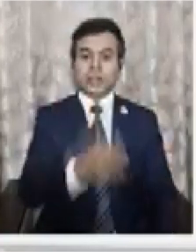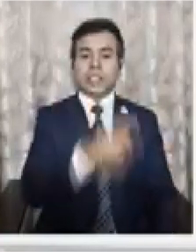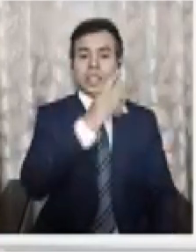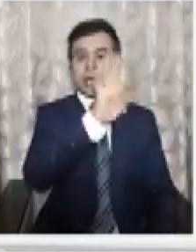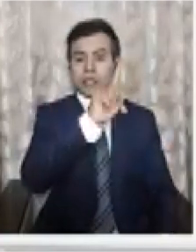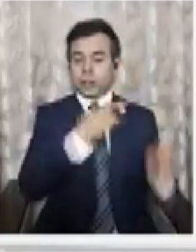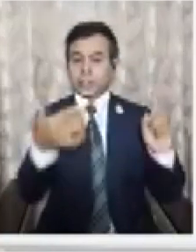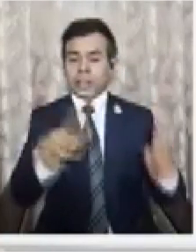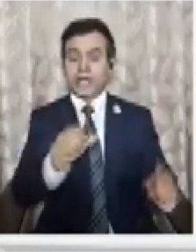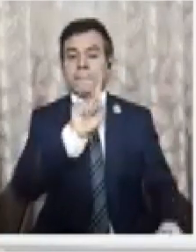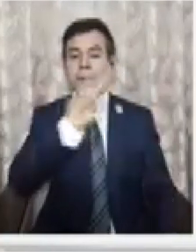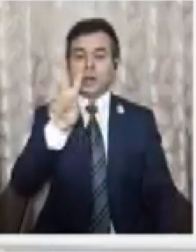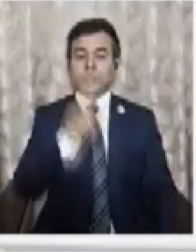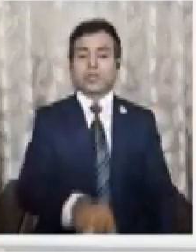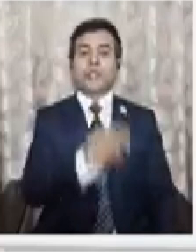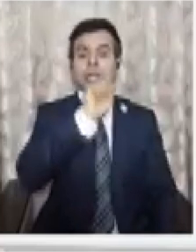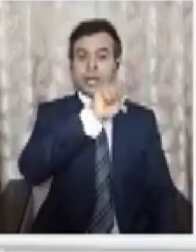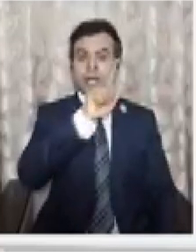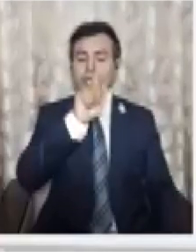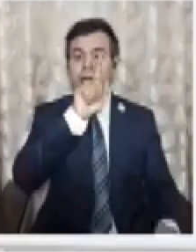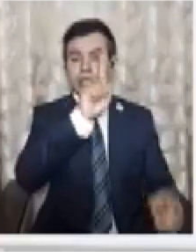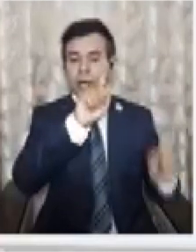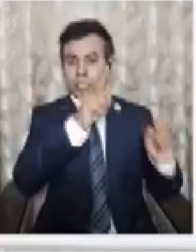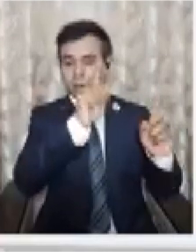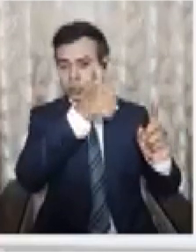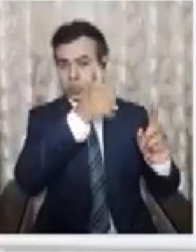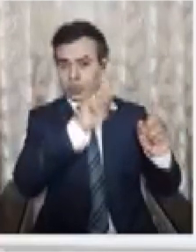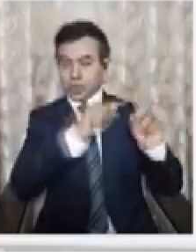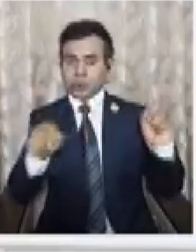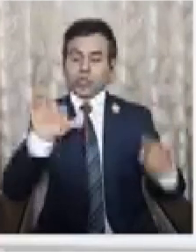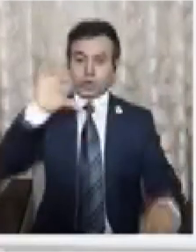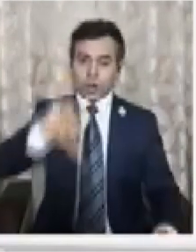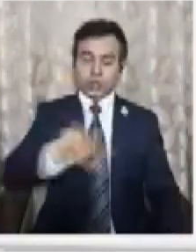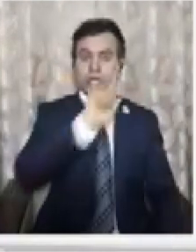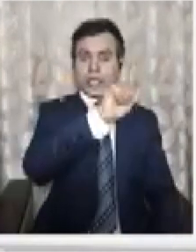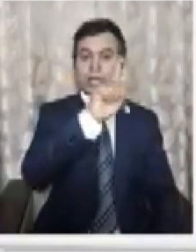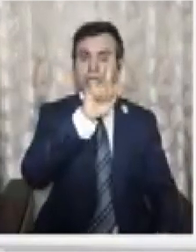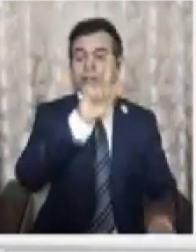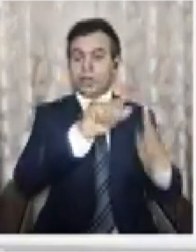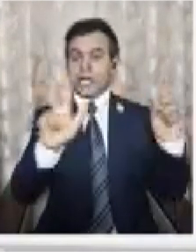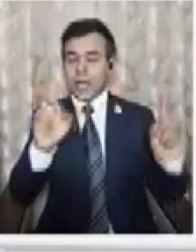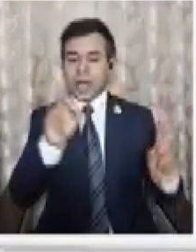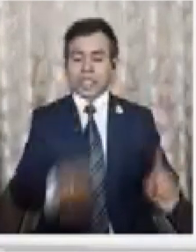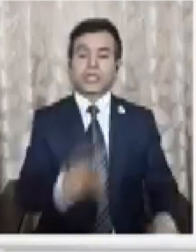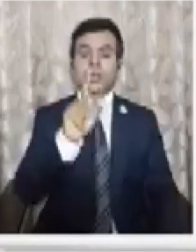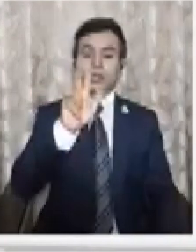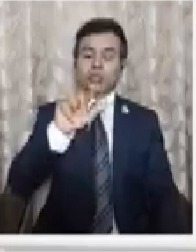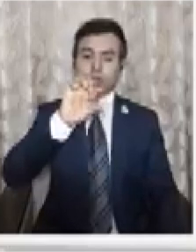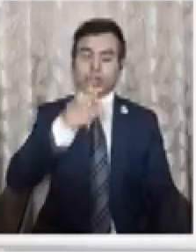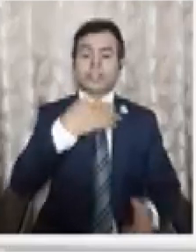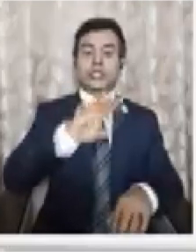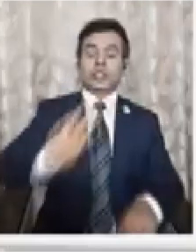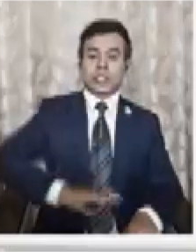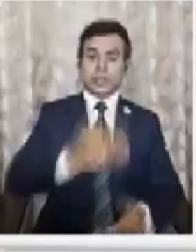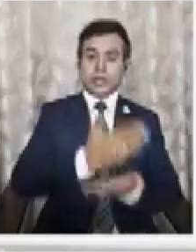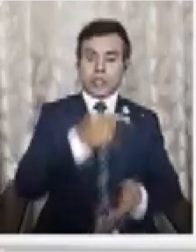জন, 41-50 3 জন, 51-60 12 জন, 61-70 9 জন এবং 71-80